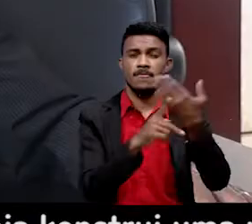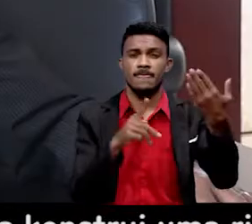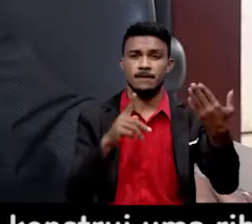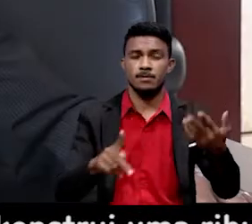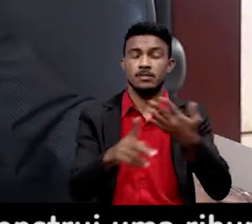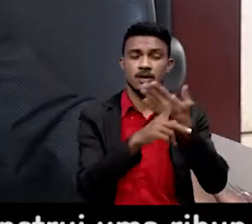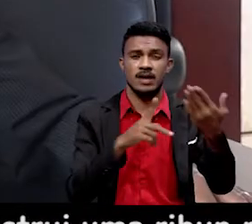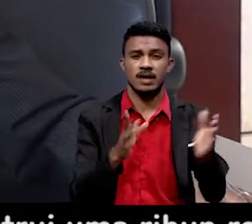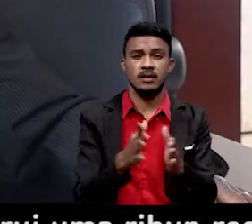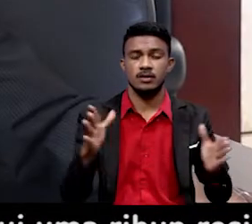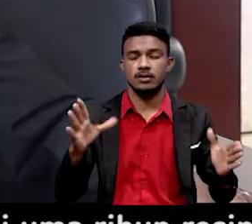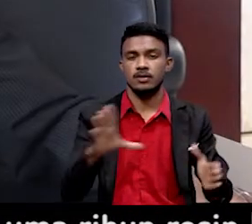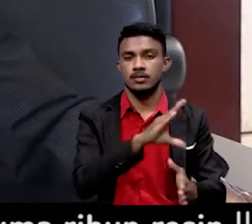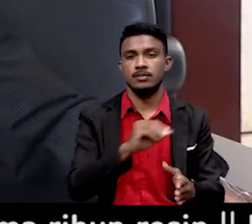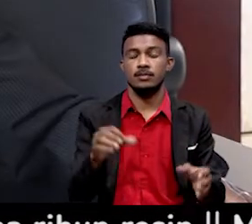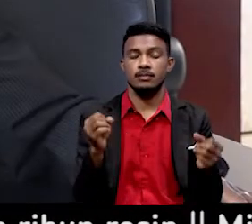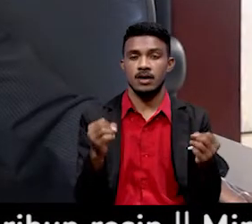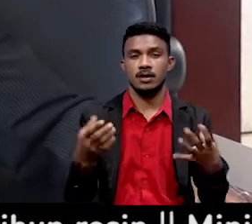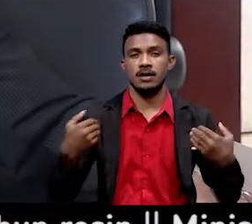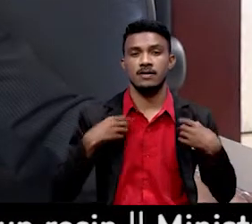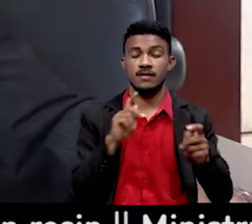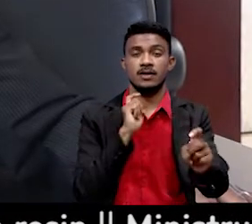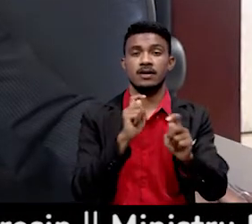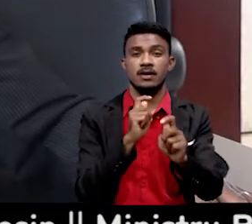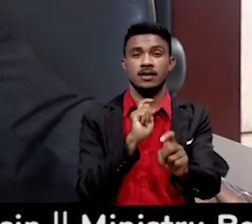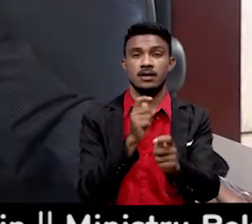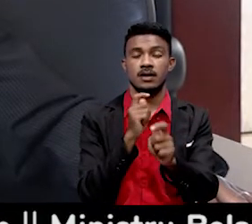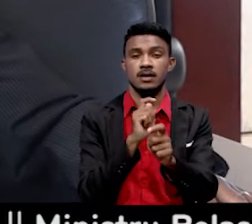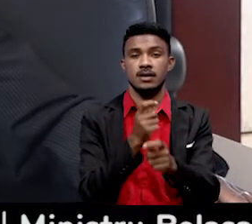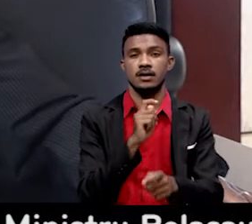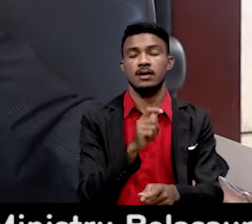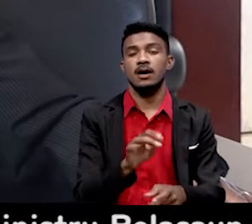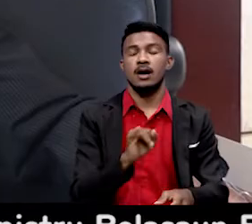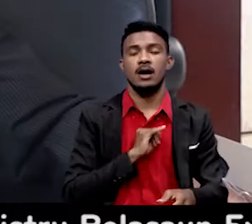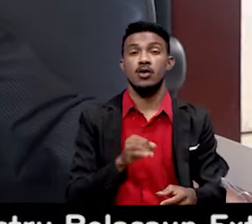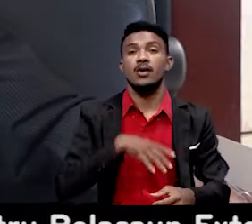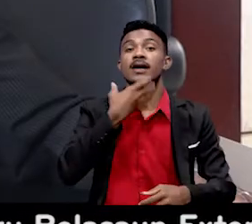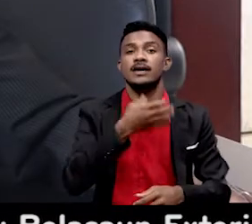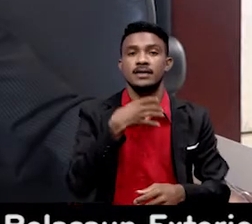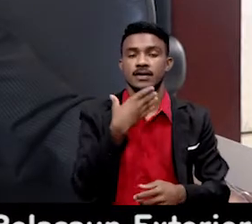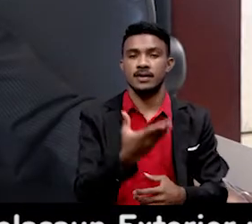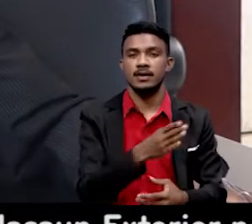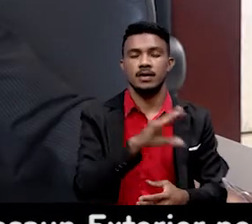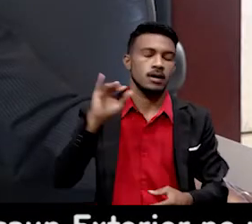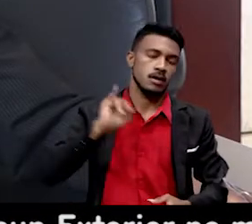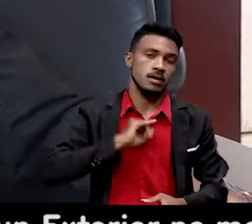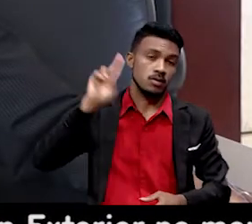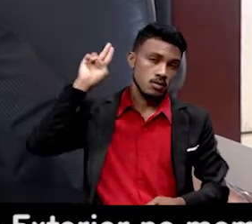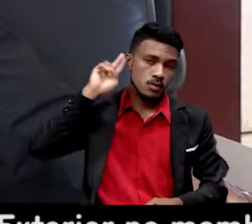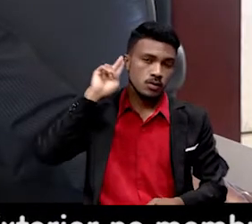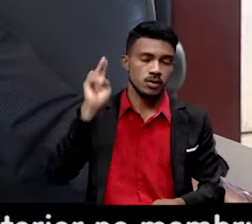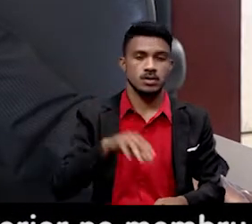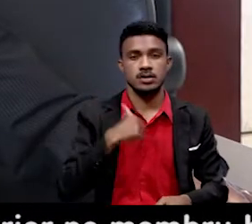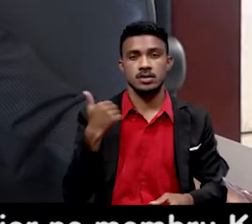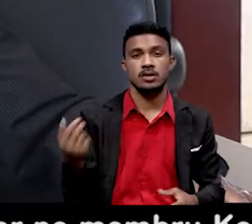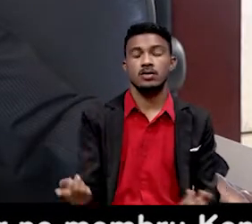ihela. Ihinulara ne laos mate digla. Balu se hakila hau rona botamak seren balu maine ne. Sirkal